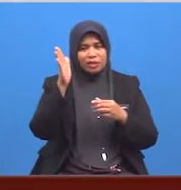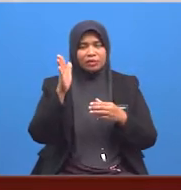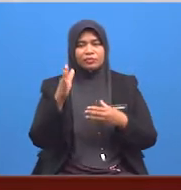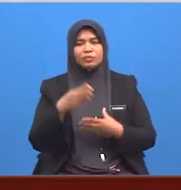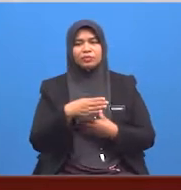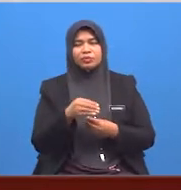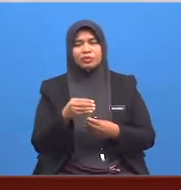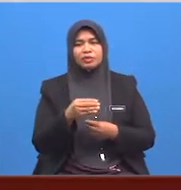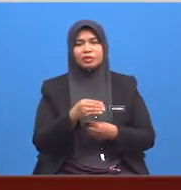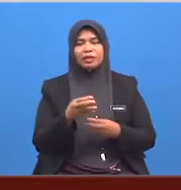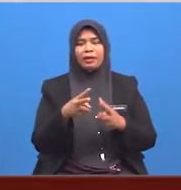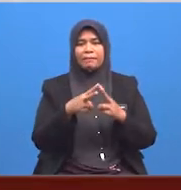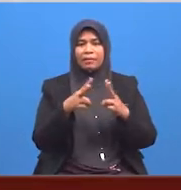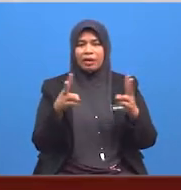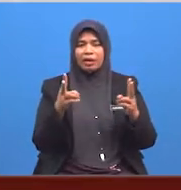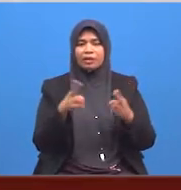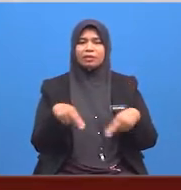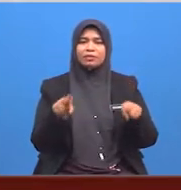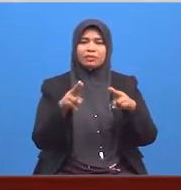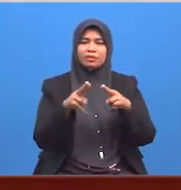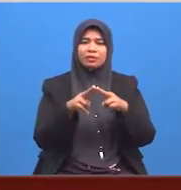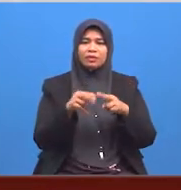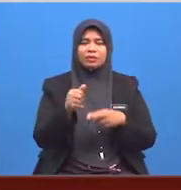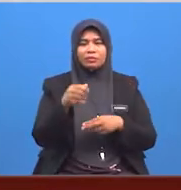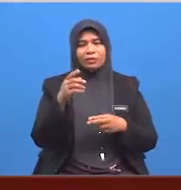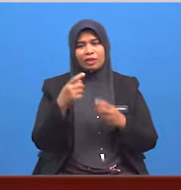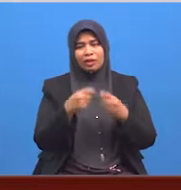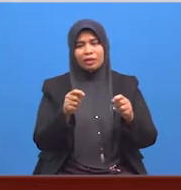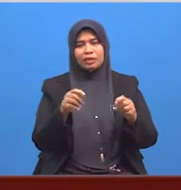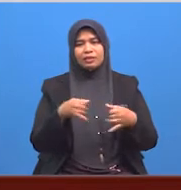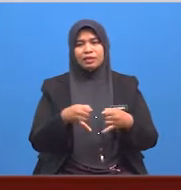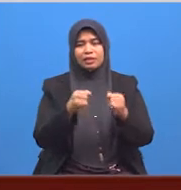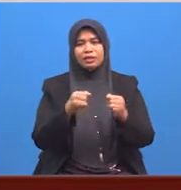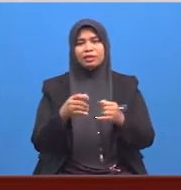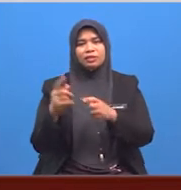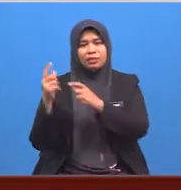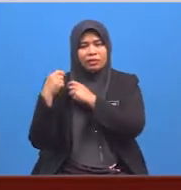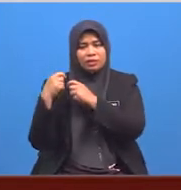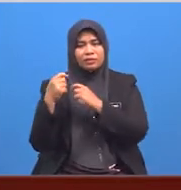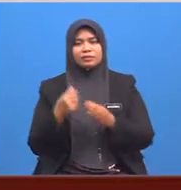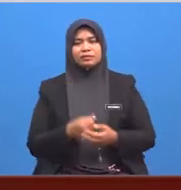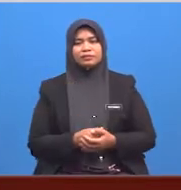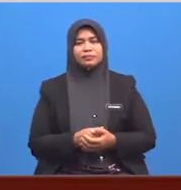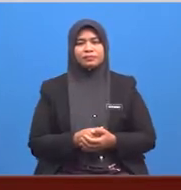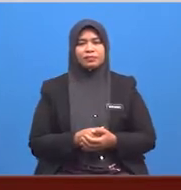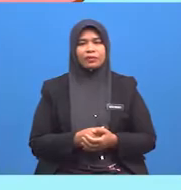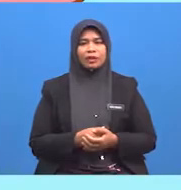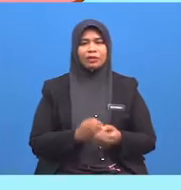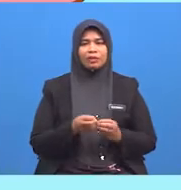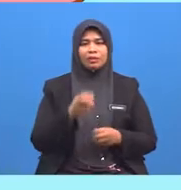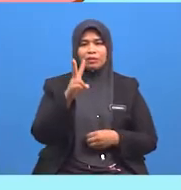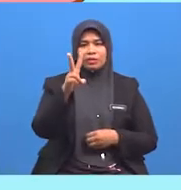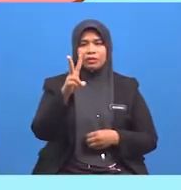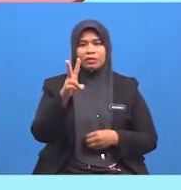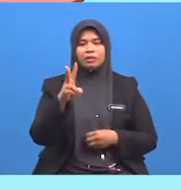kamu telah menjalankan tugas yang diamanahkan dengan penuh tanggungjawab yang kedua Hai